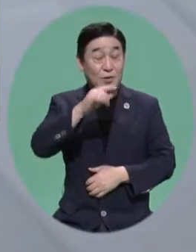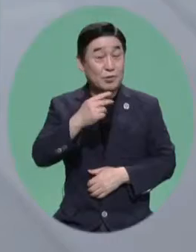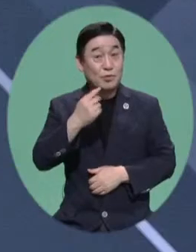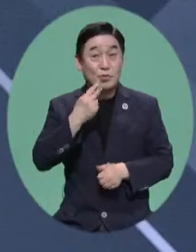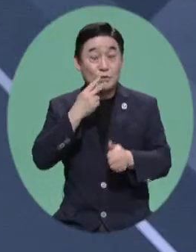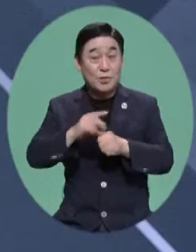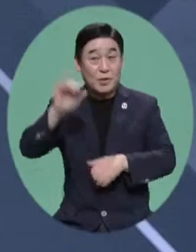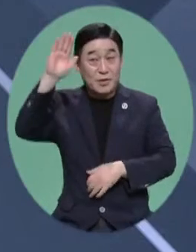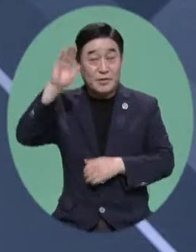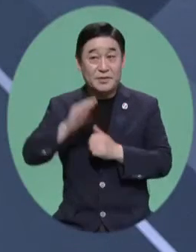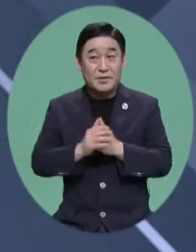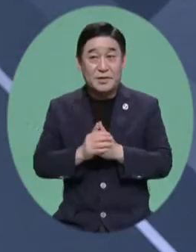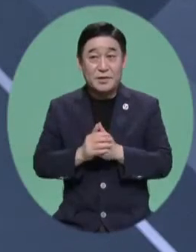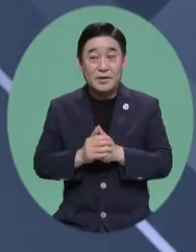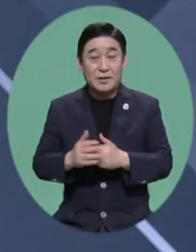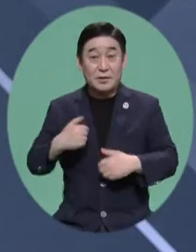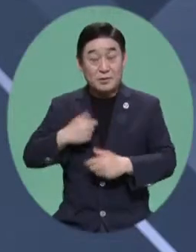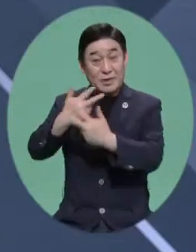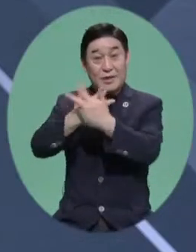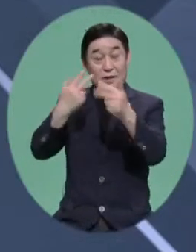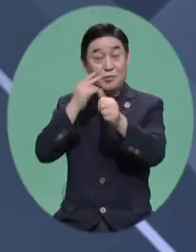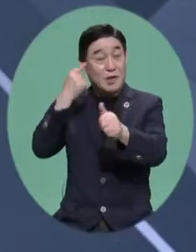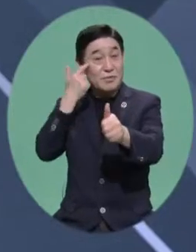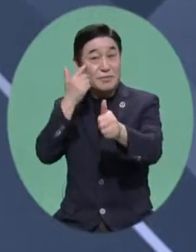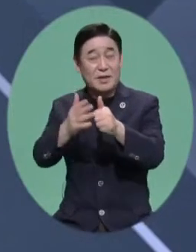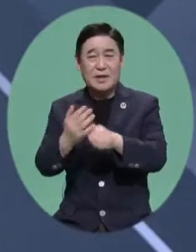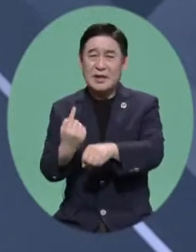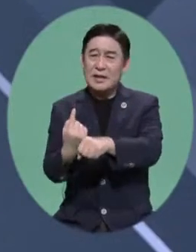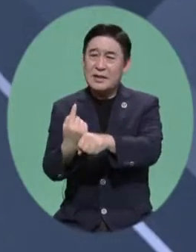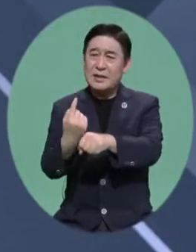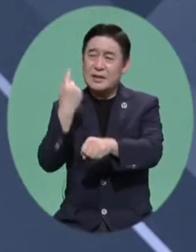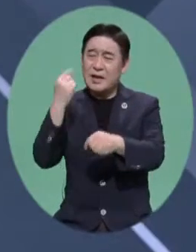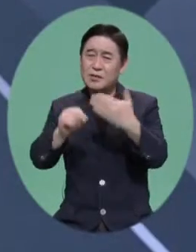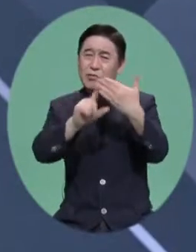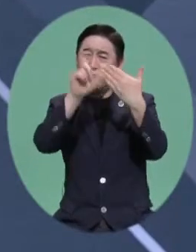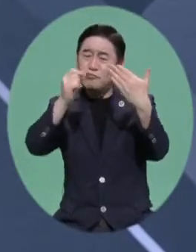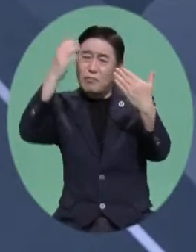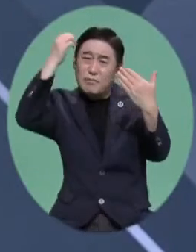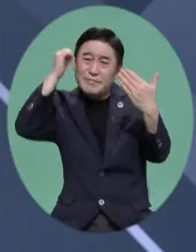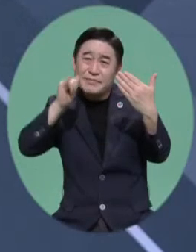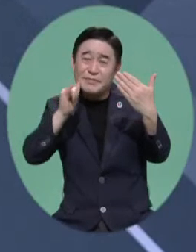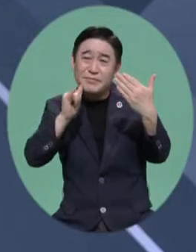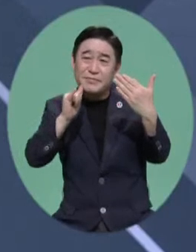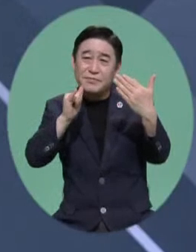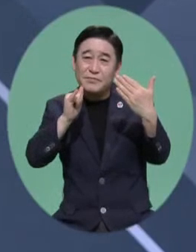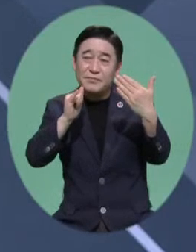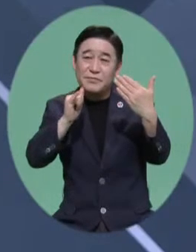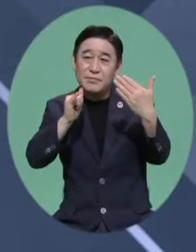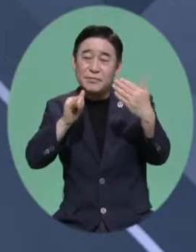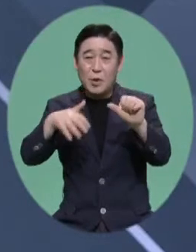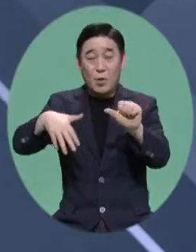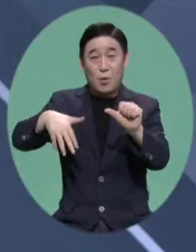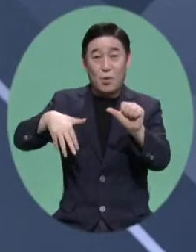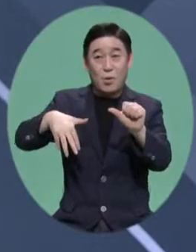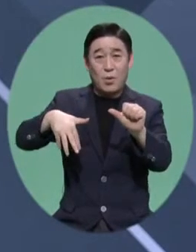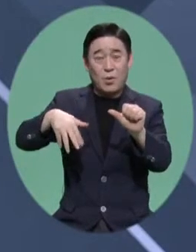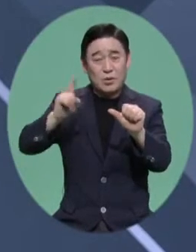예 저도 이제 며 분께 묻겠습니다 작년 9월 로 기업 됩니다만 5차